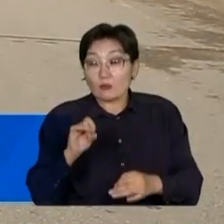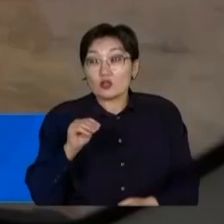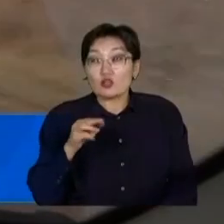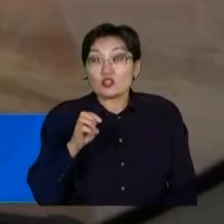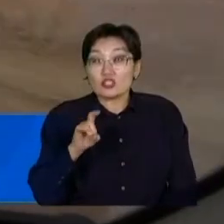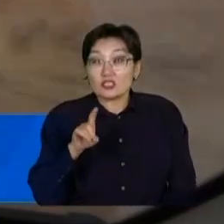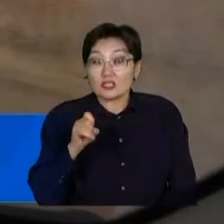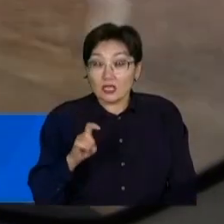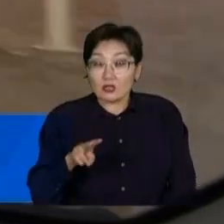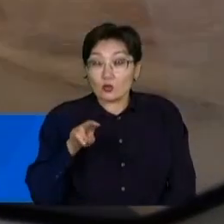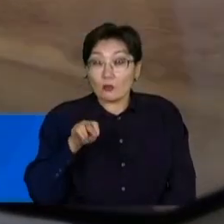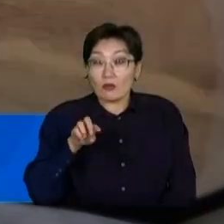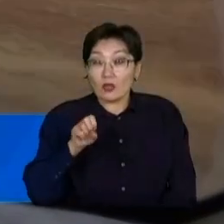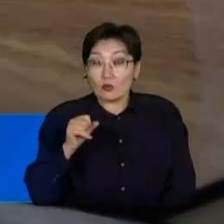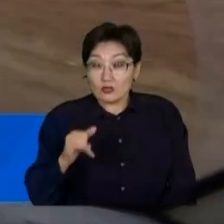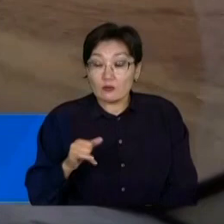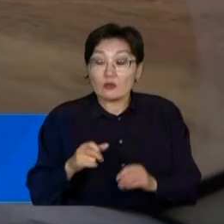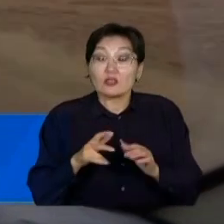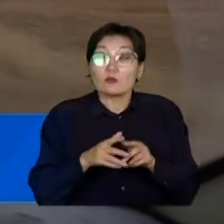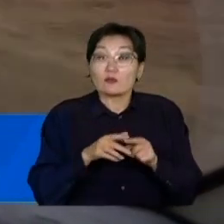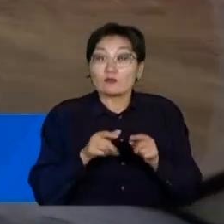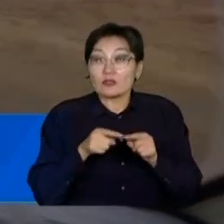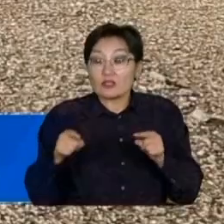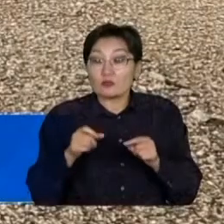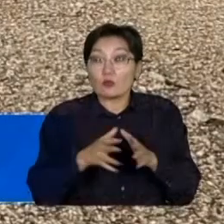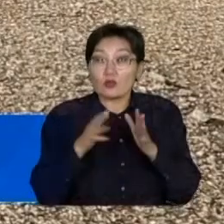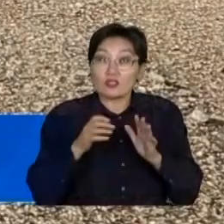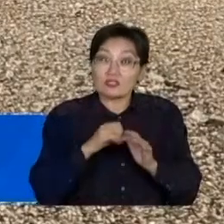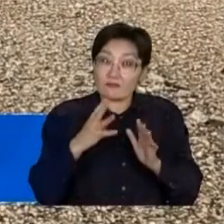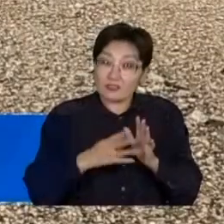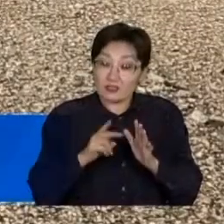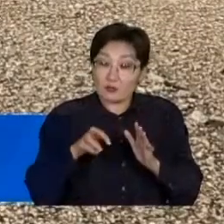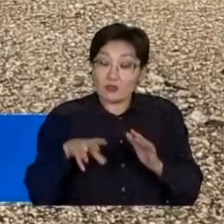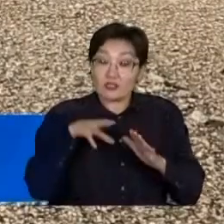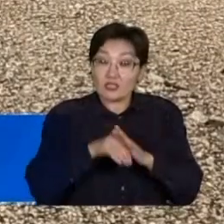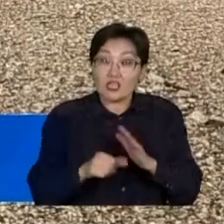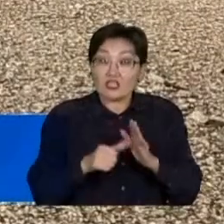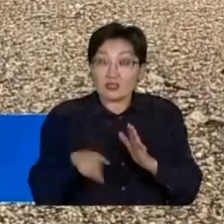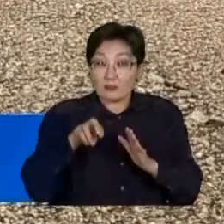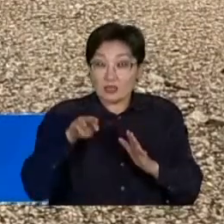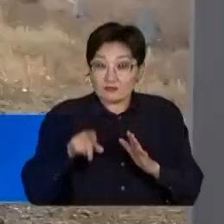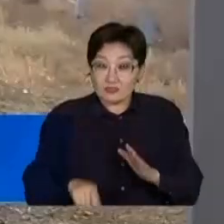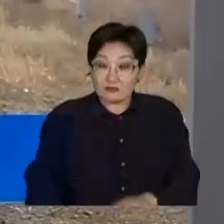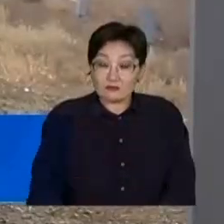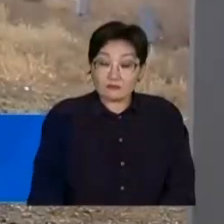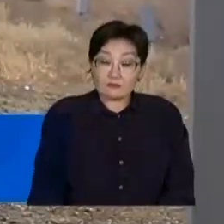Сатпаев-Малшыбай-Жушихан-Думбаул. Стоимость проекта протяженностью более 19 километров составляет порядка 6 миллиардов тенге.